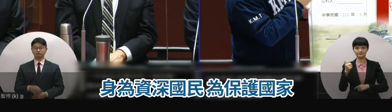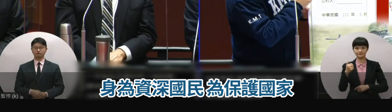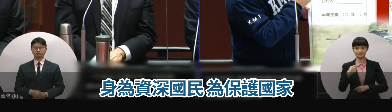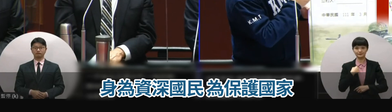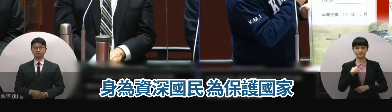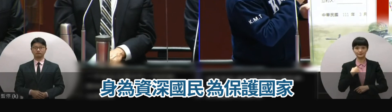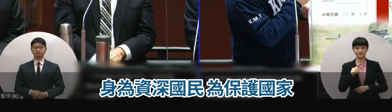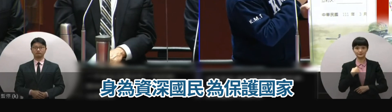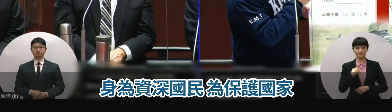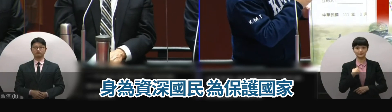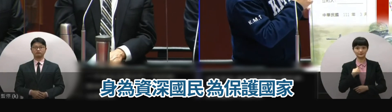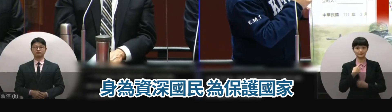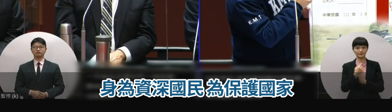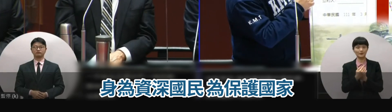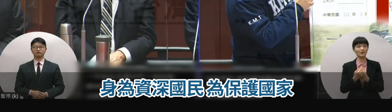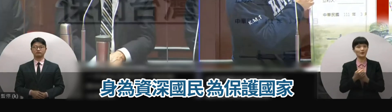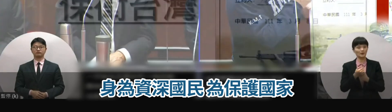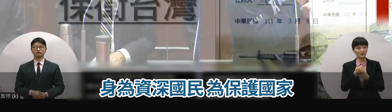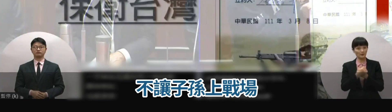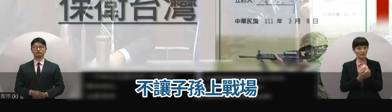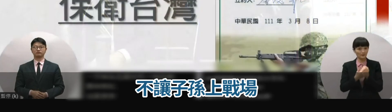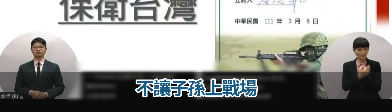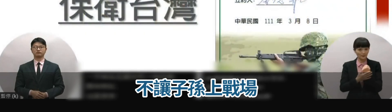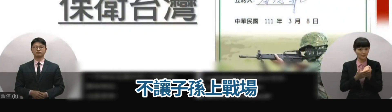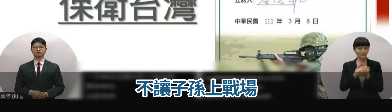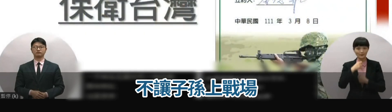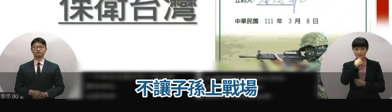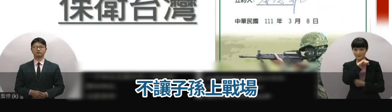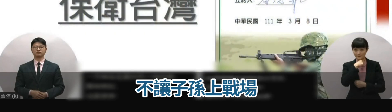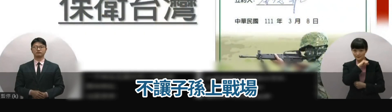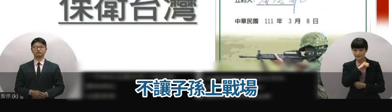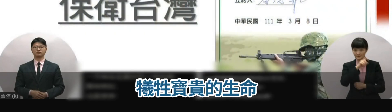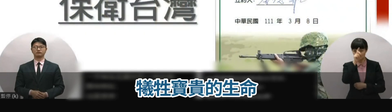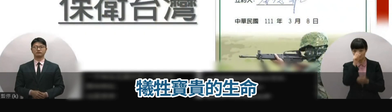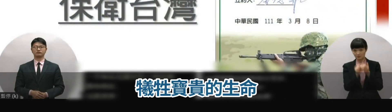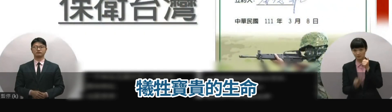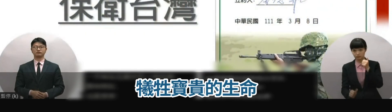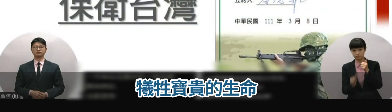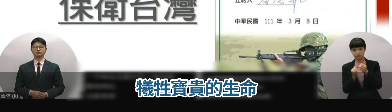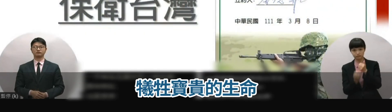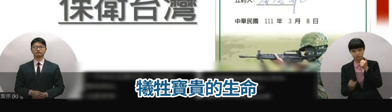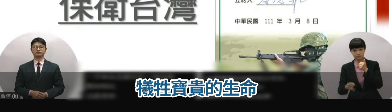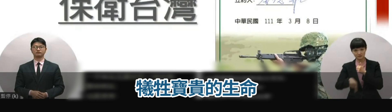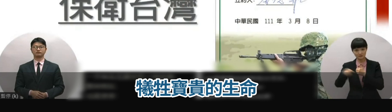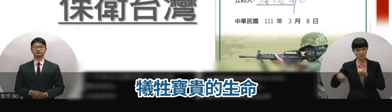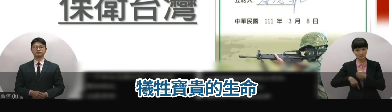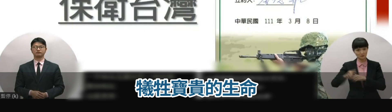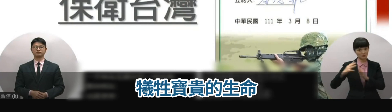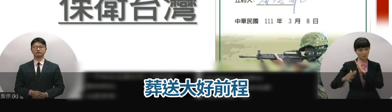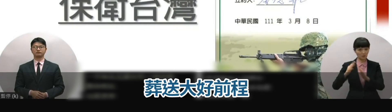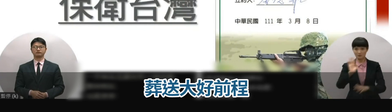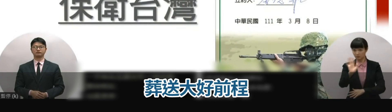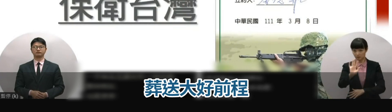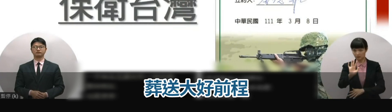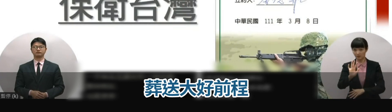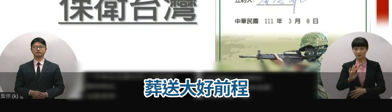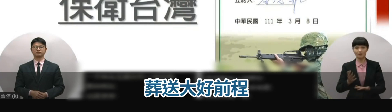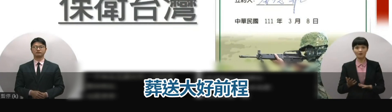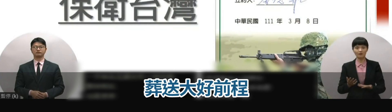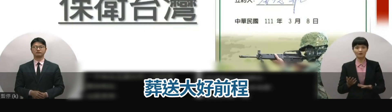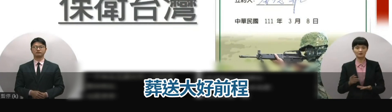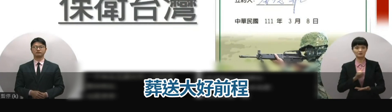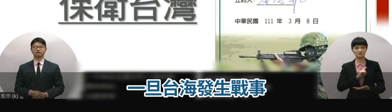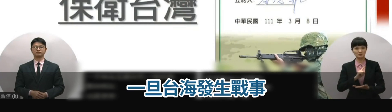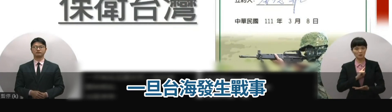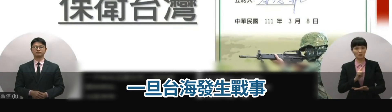深国民，为保护国家，不让子孙上战场，牺牲宝贵的生命，葬送大好